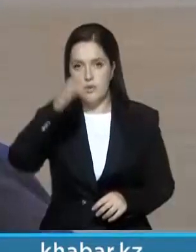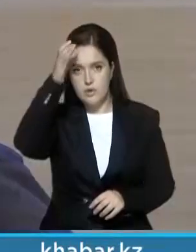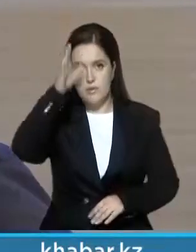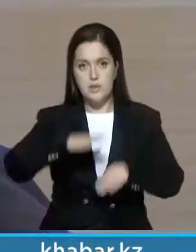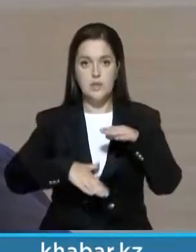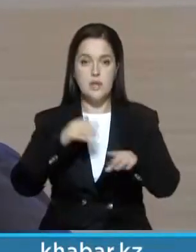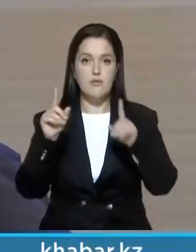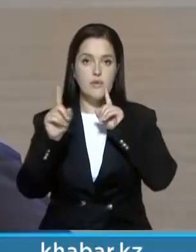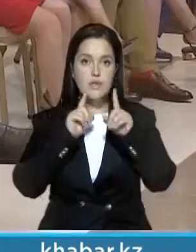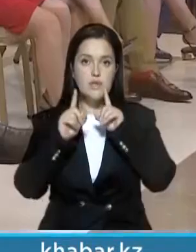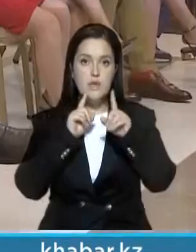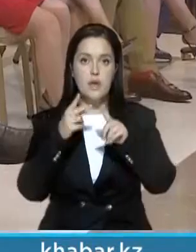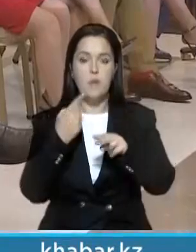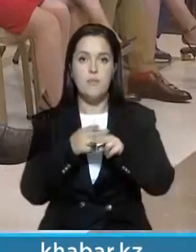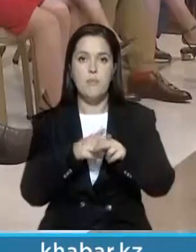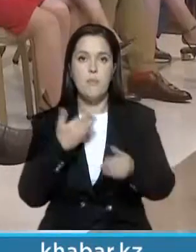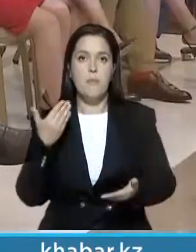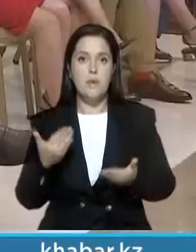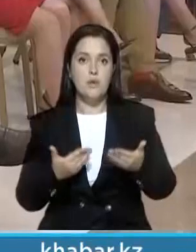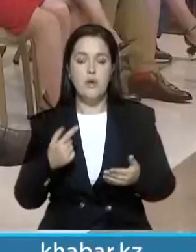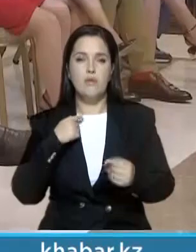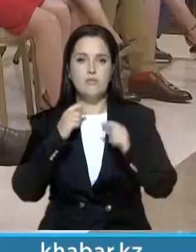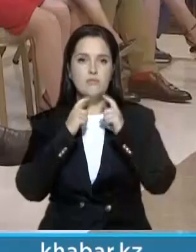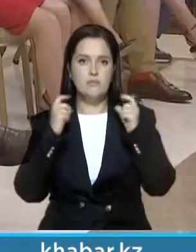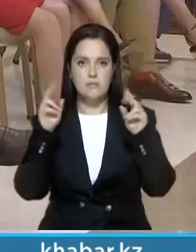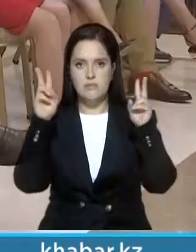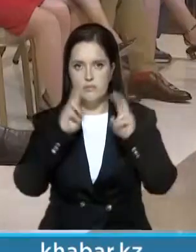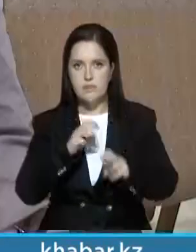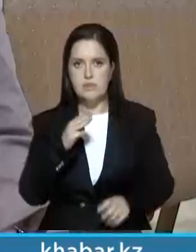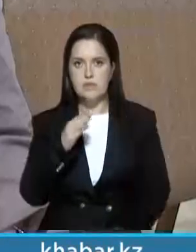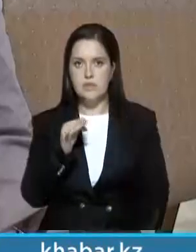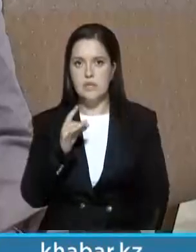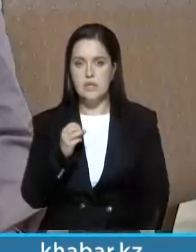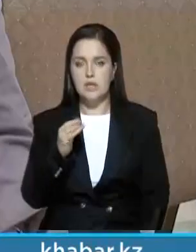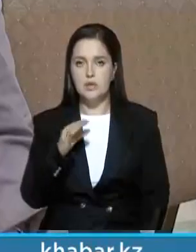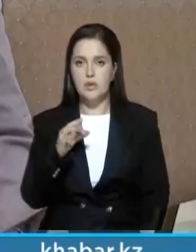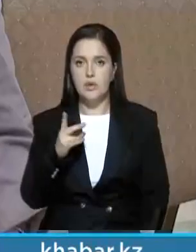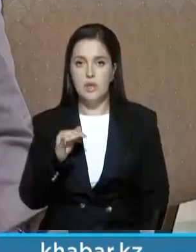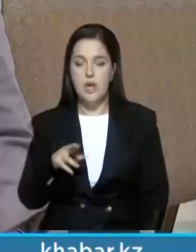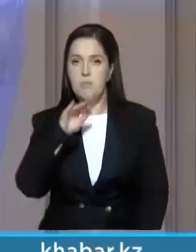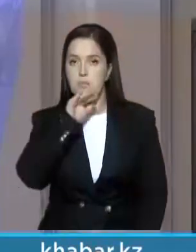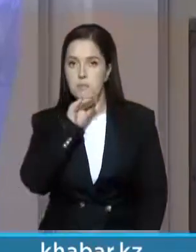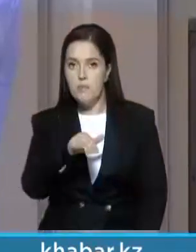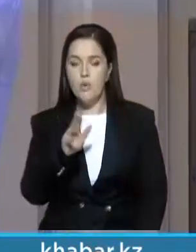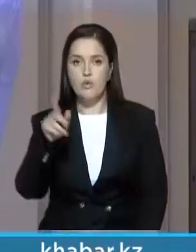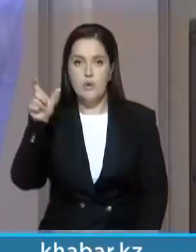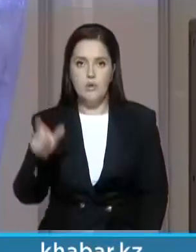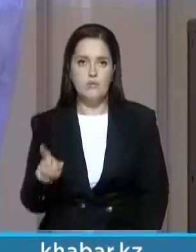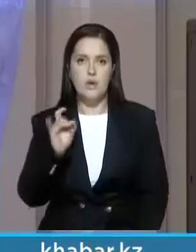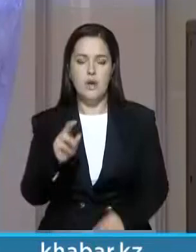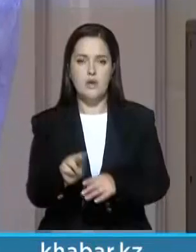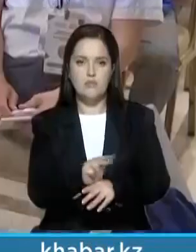на научно-практической конференции «Мультимодальный подход в тиреоидологии». Ведущие специалисты в этой области, а это